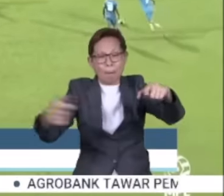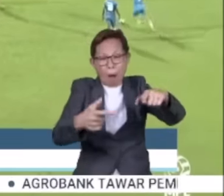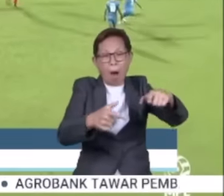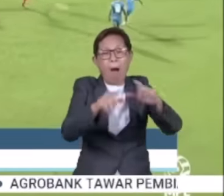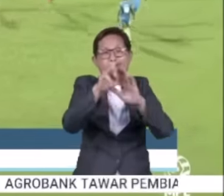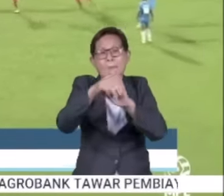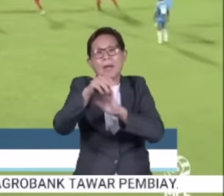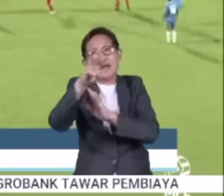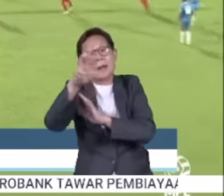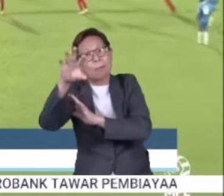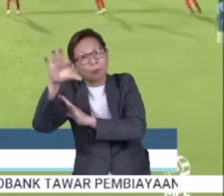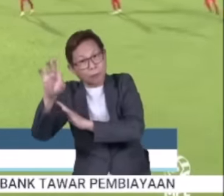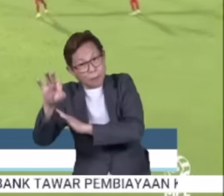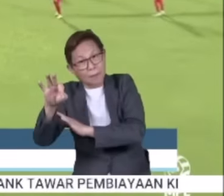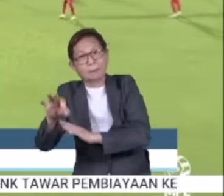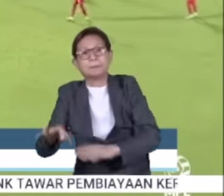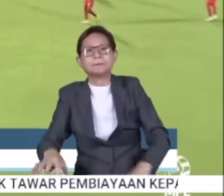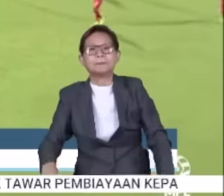minit ke-69.